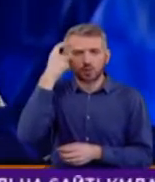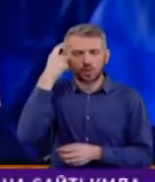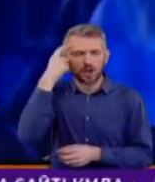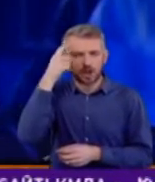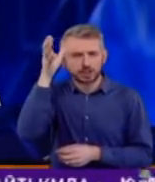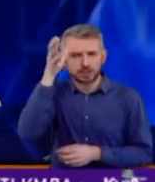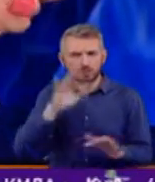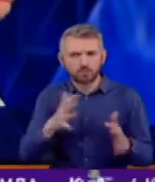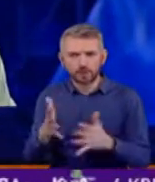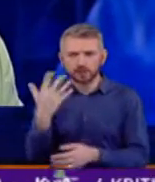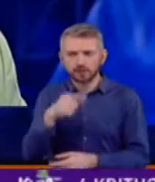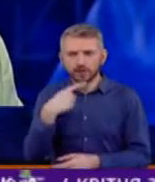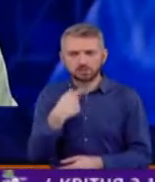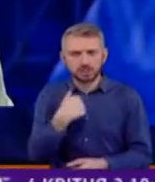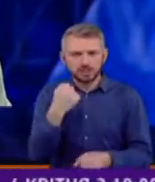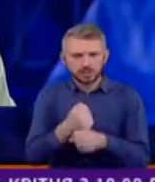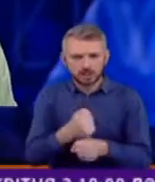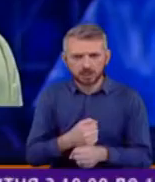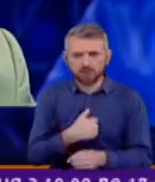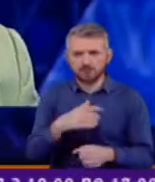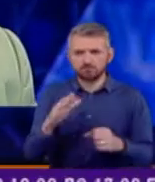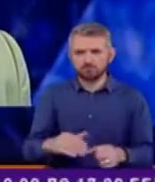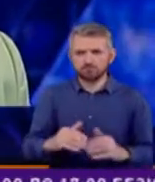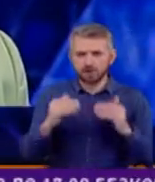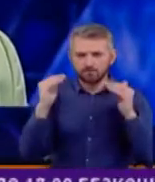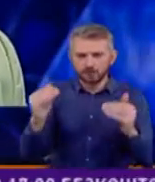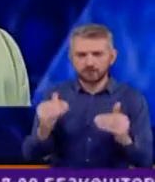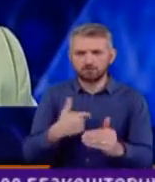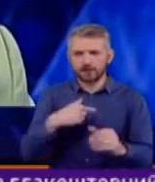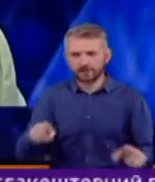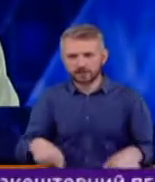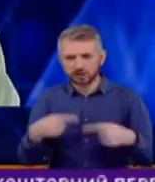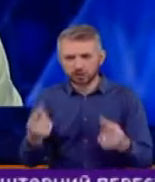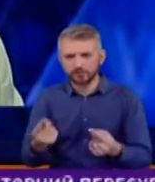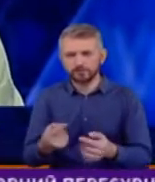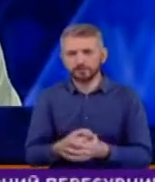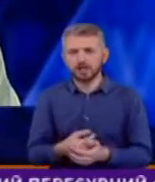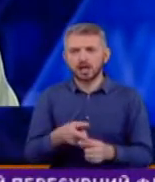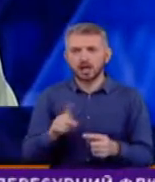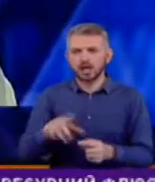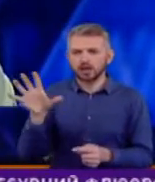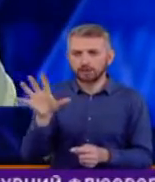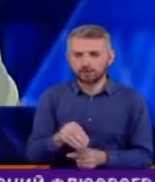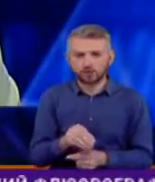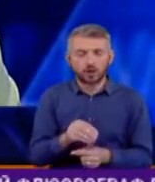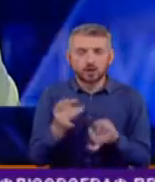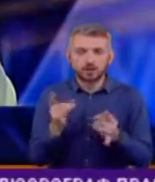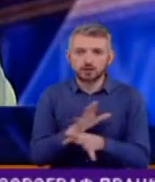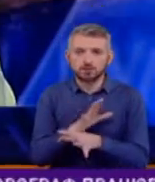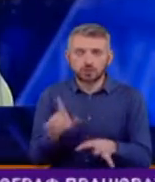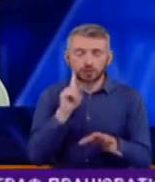знаете, когда говорят, мы сделаем, мы повысим, мы восстановим. Мы понизим. Это не просто